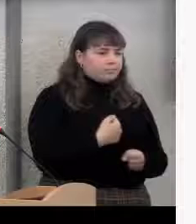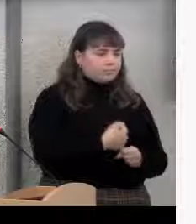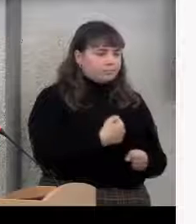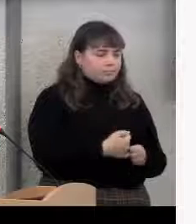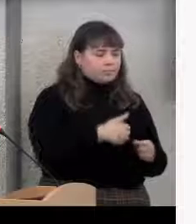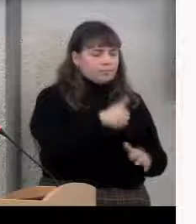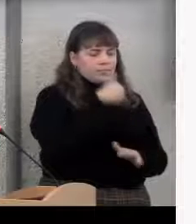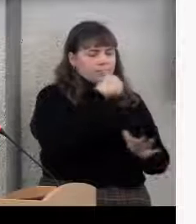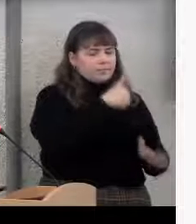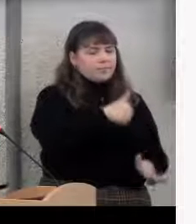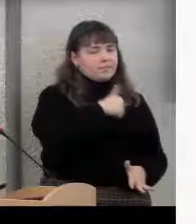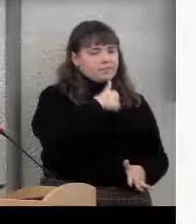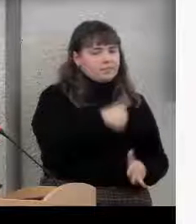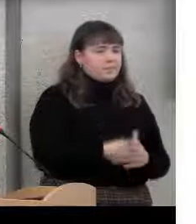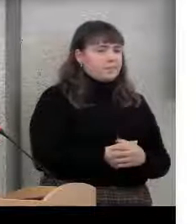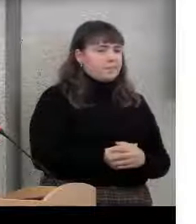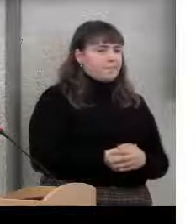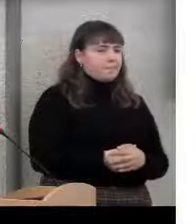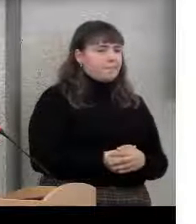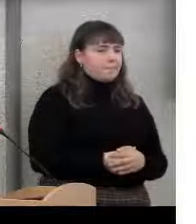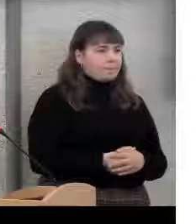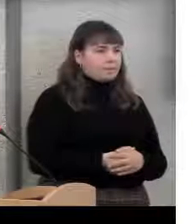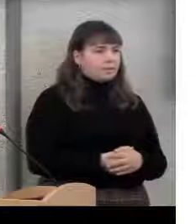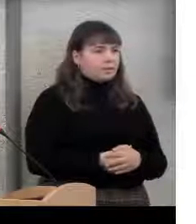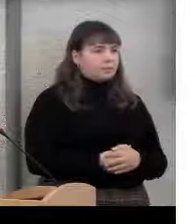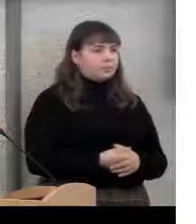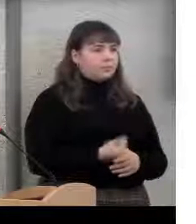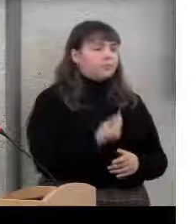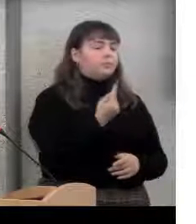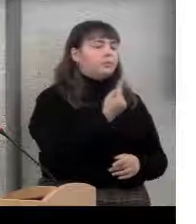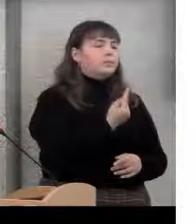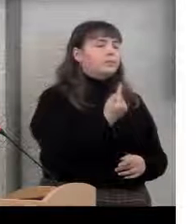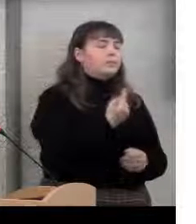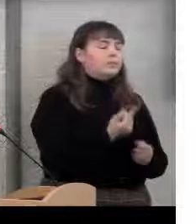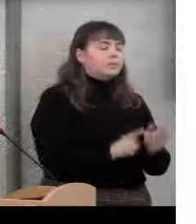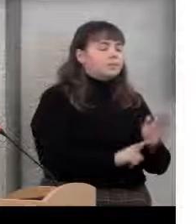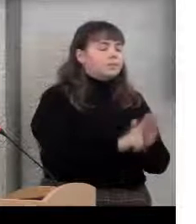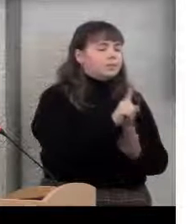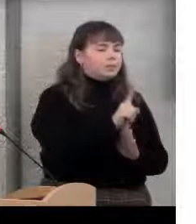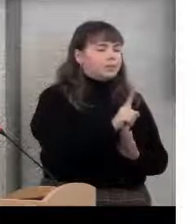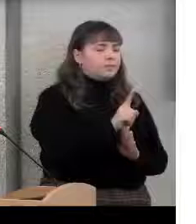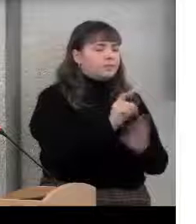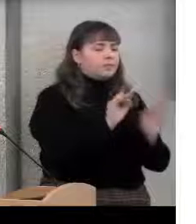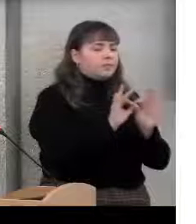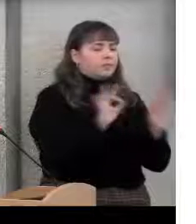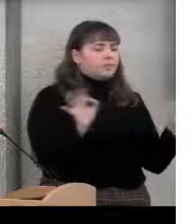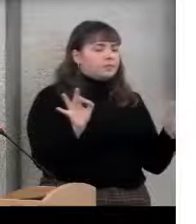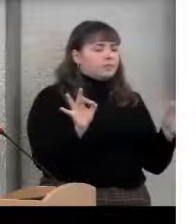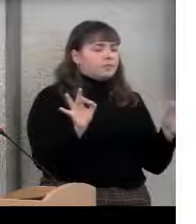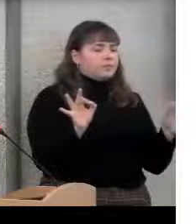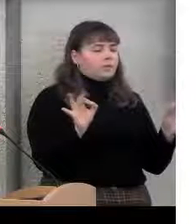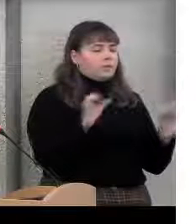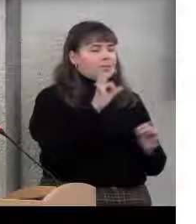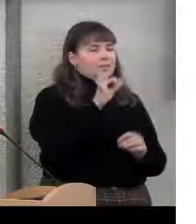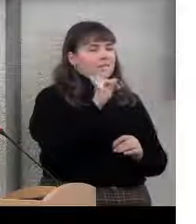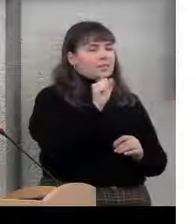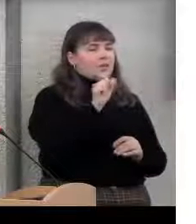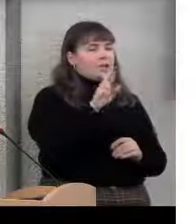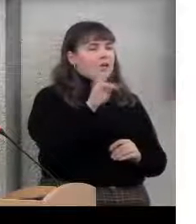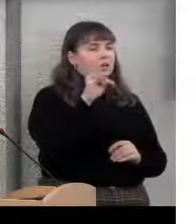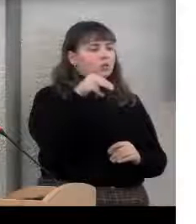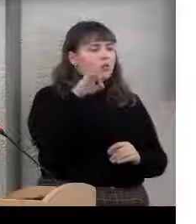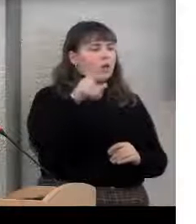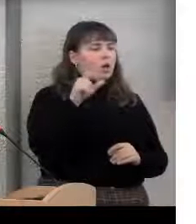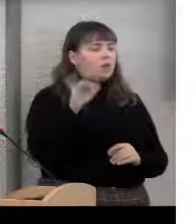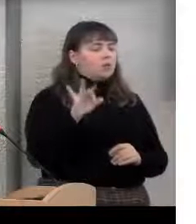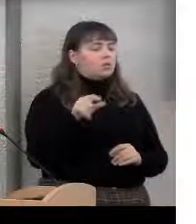pastarąjį pusmetį. Tai pirmiausia, pradėkime nuo sąvokos. Kas yra startuolis? Iš tikrųjų, startuolį